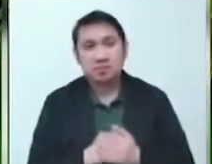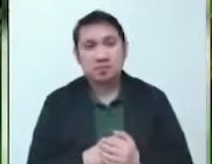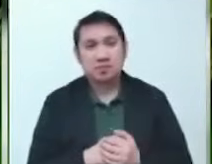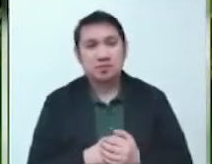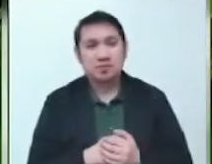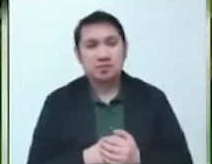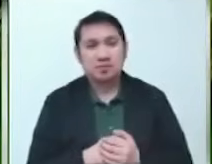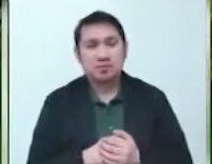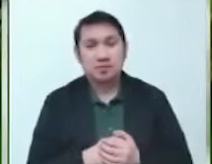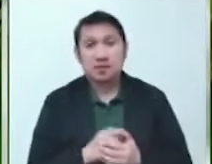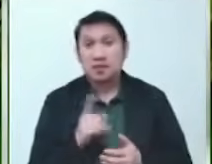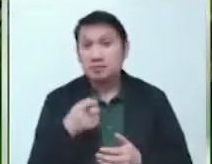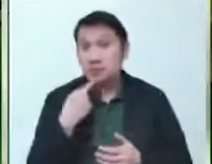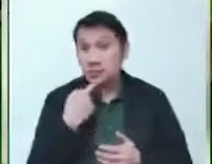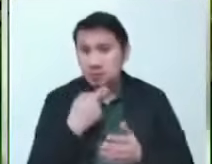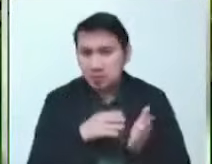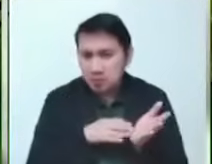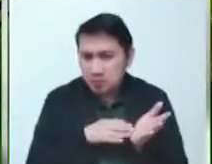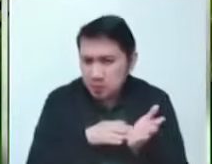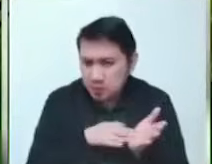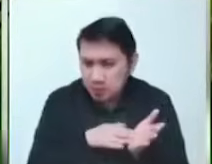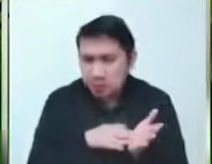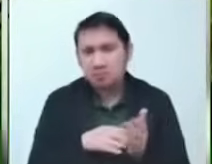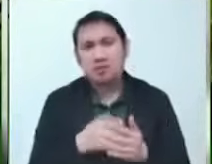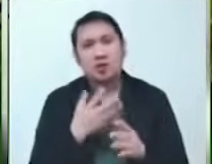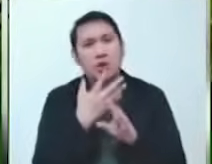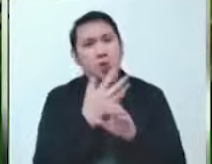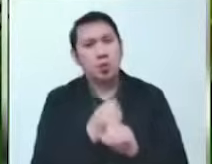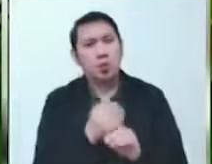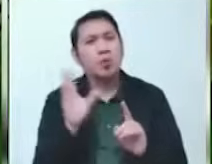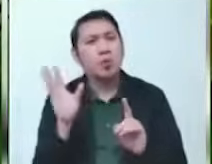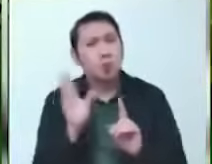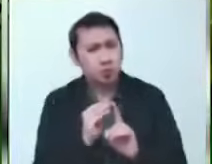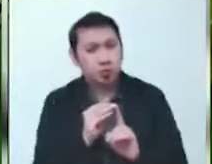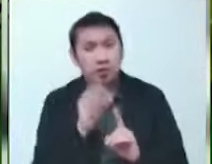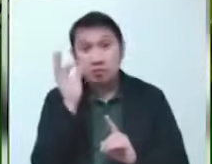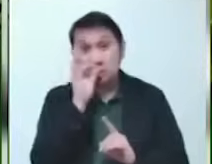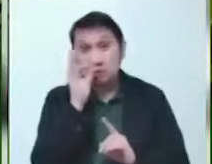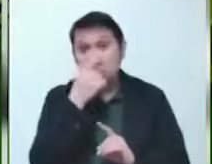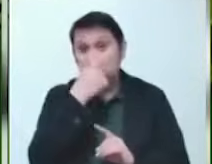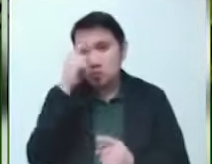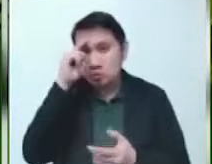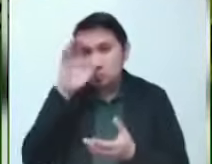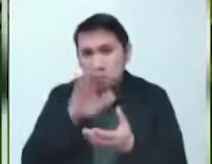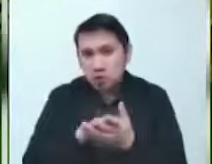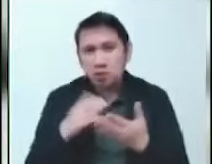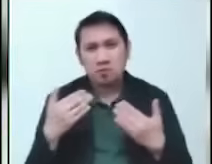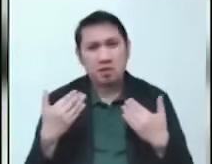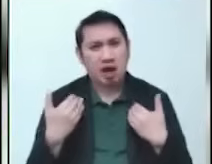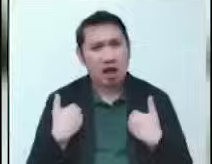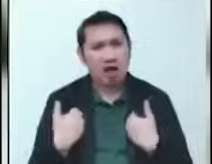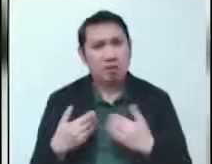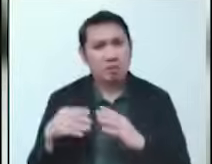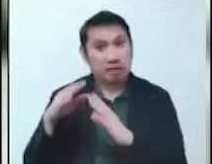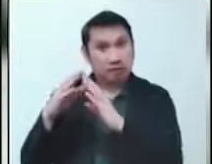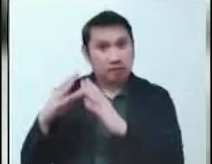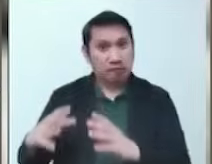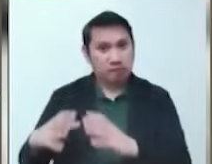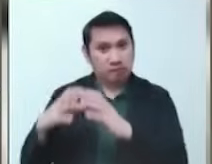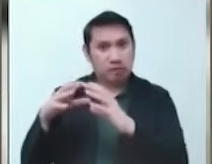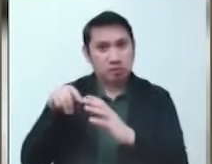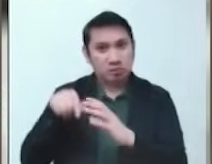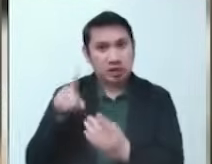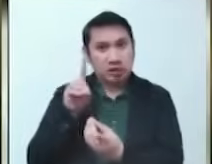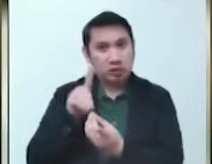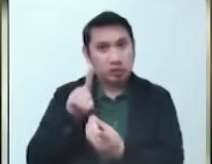Ang pagsasabi ng tabi-tabi po ay ugali natin mga Pilipino sa paniniwalang may nakatirang mga elemento sa loob ng mga punso. Mga nuno sa punso.